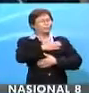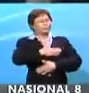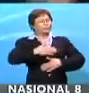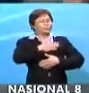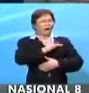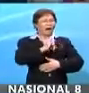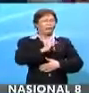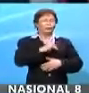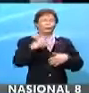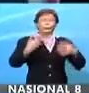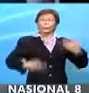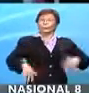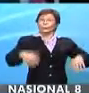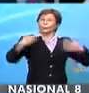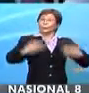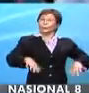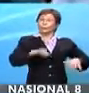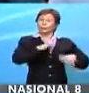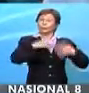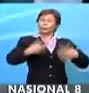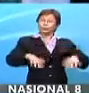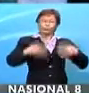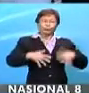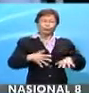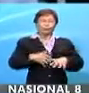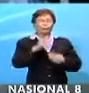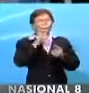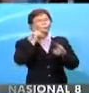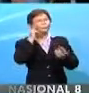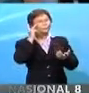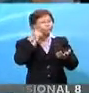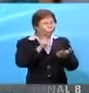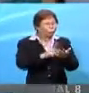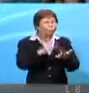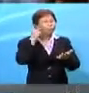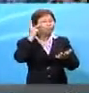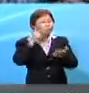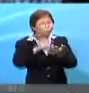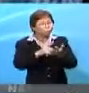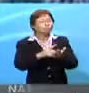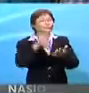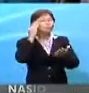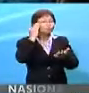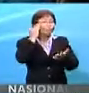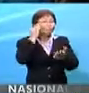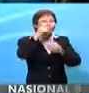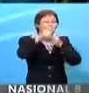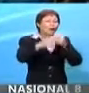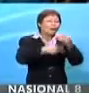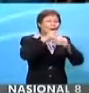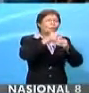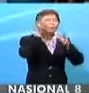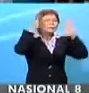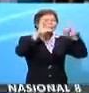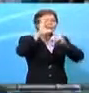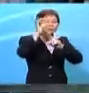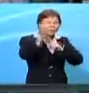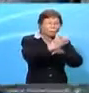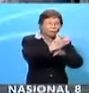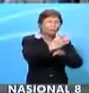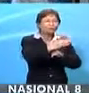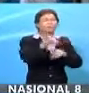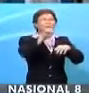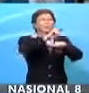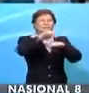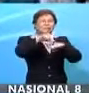I'm so delighted to get acquaintance with Malaysian culture, especially the batik, the